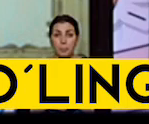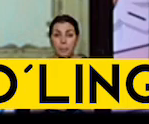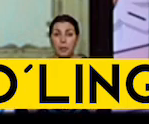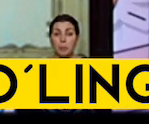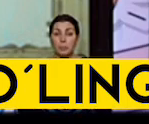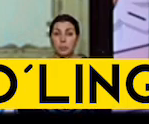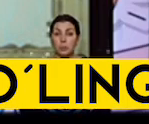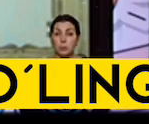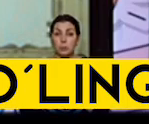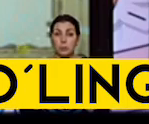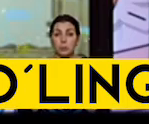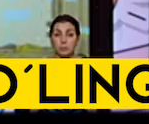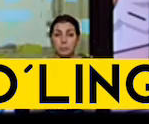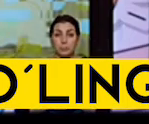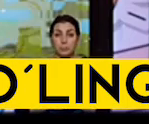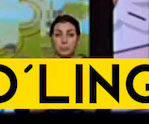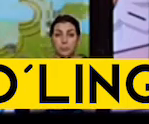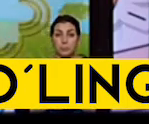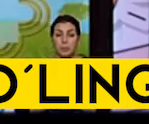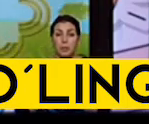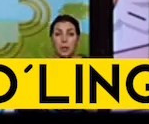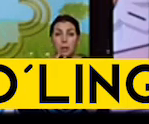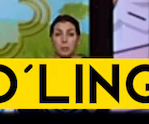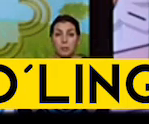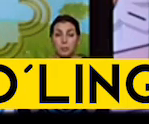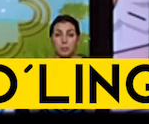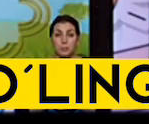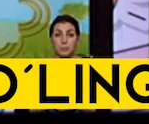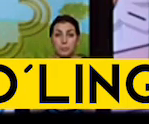Navbatdagi topshiriqqa qaraymiz.